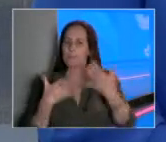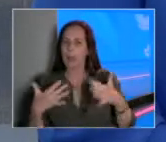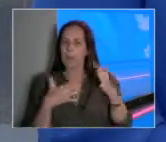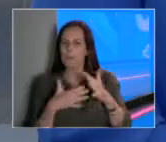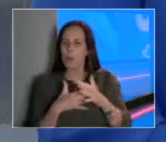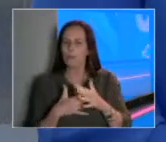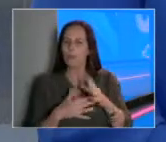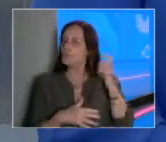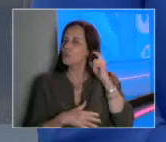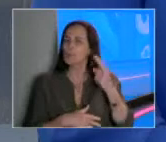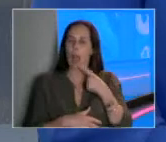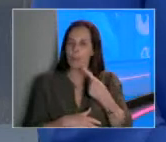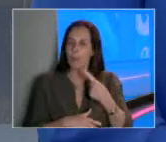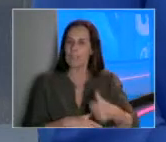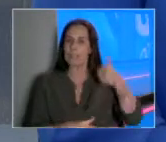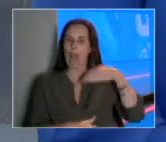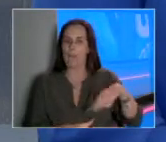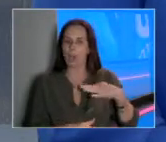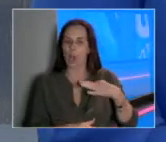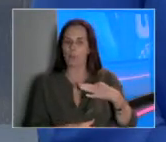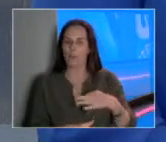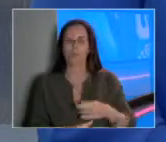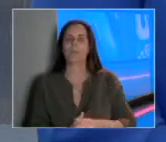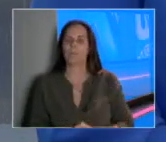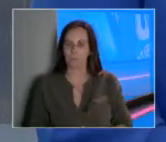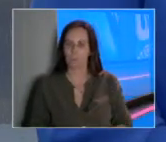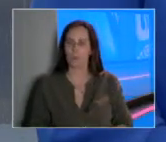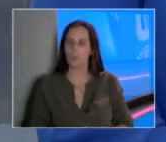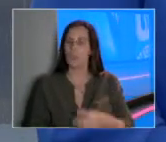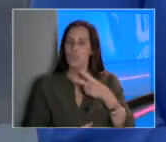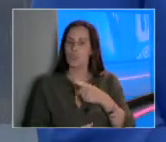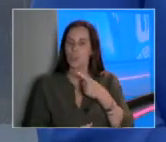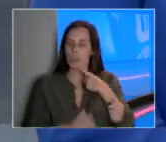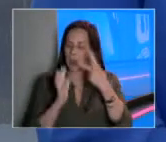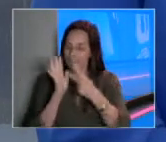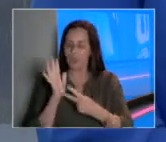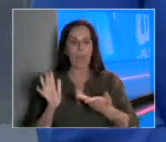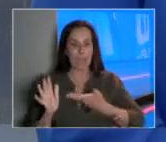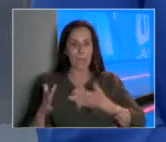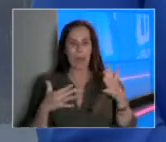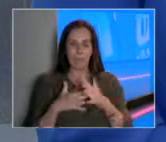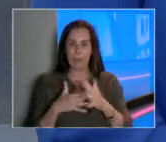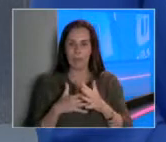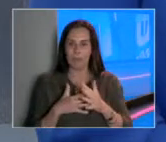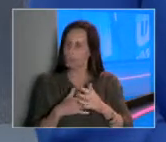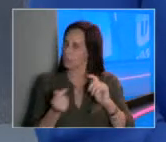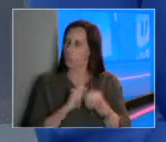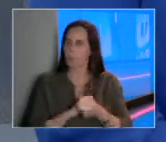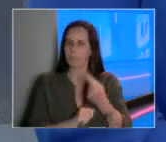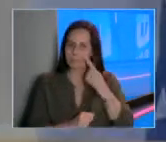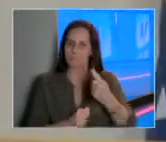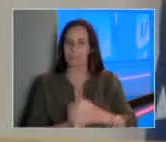הבדיקות, בוא נשמע דברים שאומר שר הבריאות, יולי אדלשטיין, שמבטיח שהקריטריונים לקבלת בדיקה השתנו, בוא